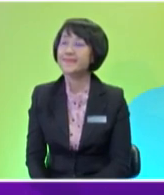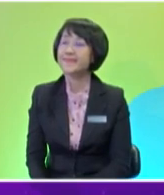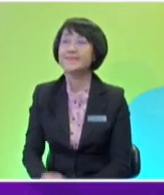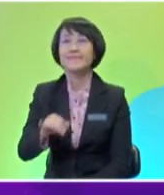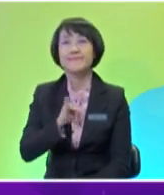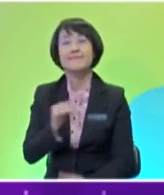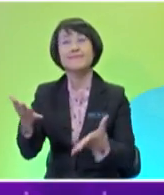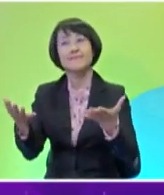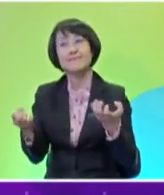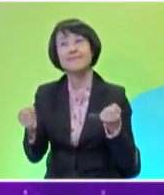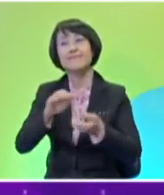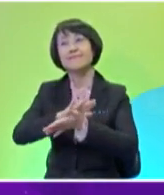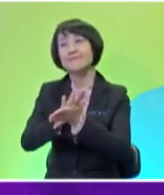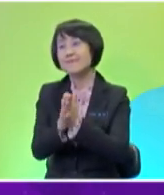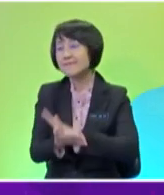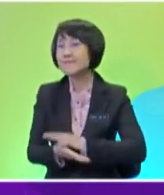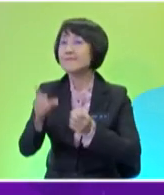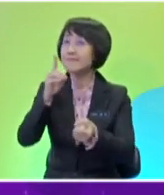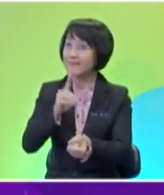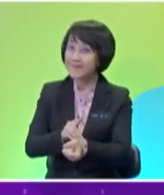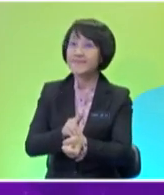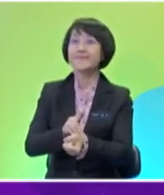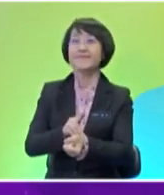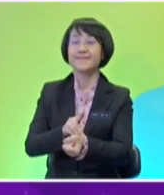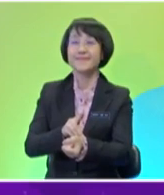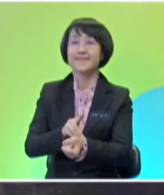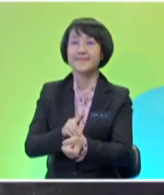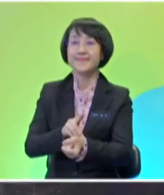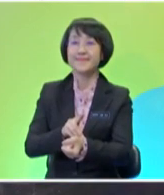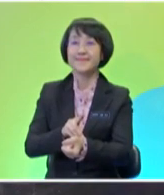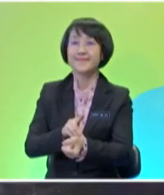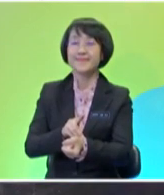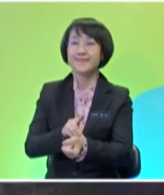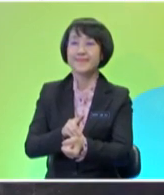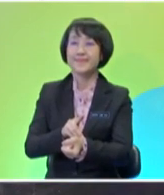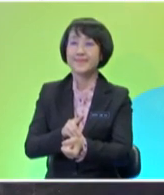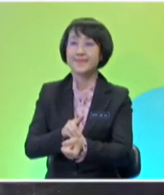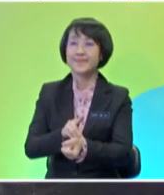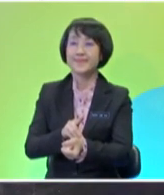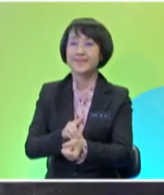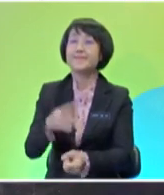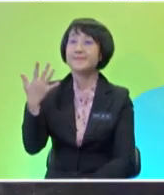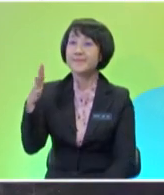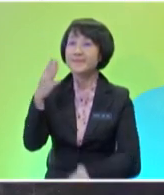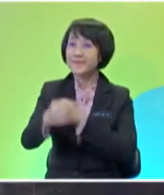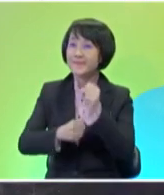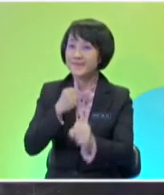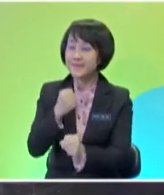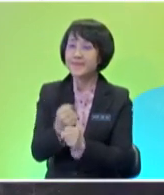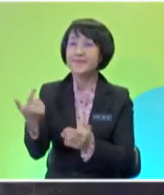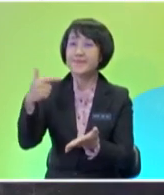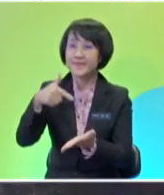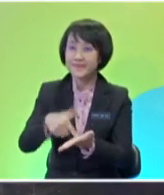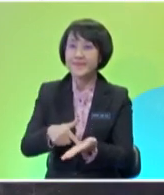ingin menjadi tukte Wow dokter 15 tahun lagi Cikgu boleh Panggil